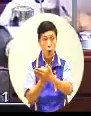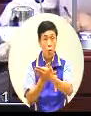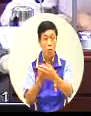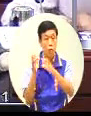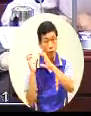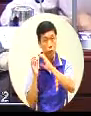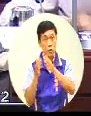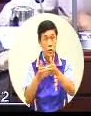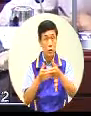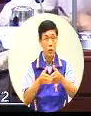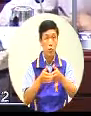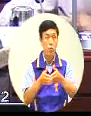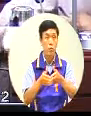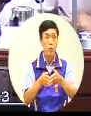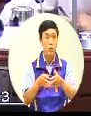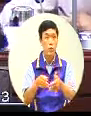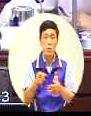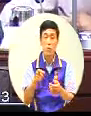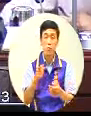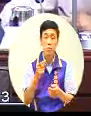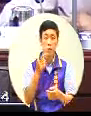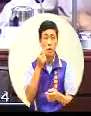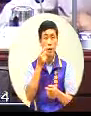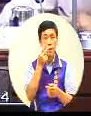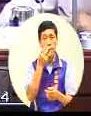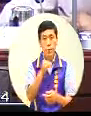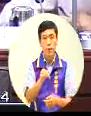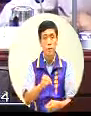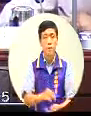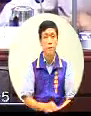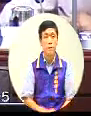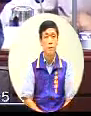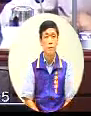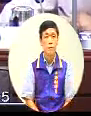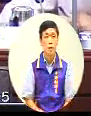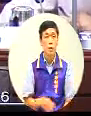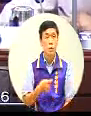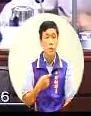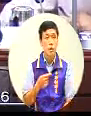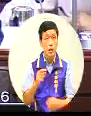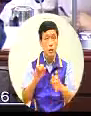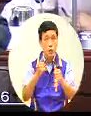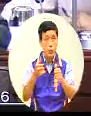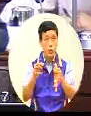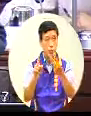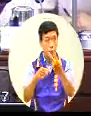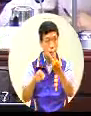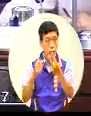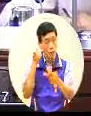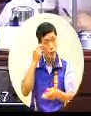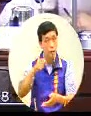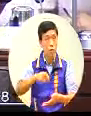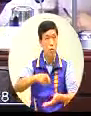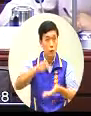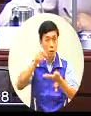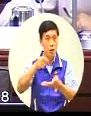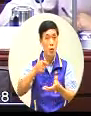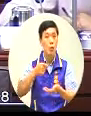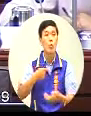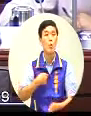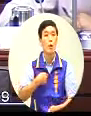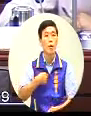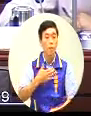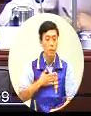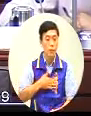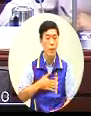何其的无辜！哦啊、所以说我两位议员意见我充分可以理解，